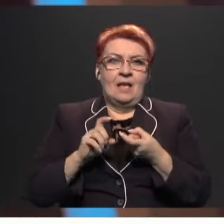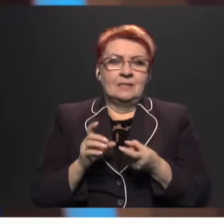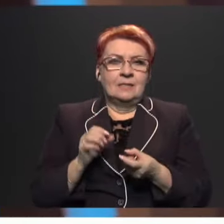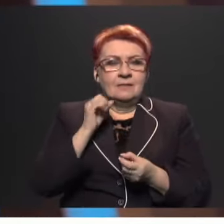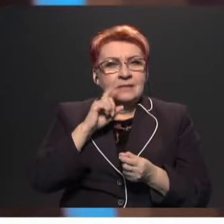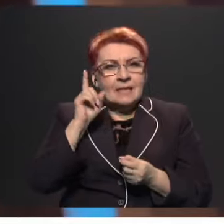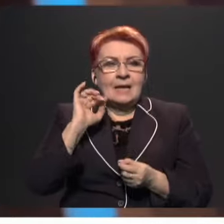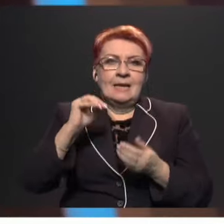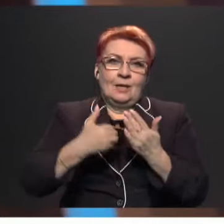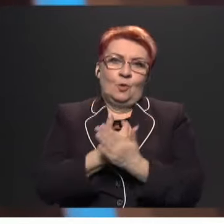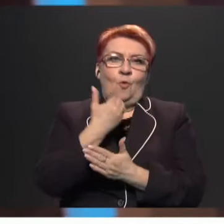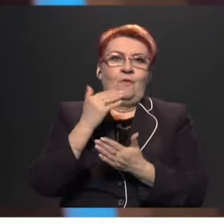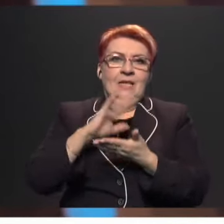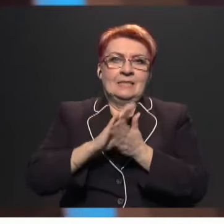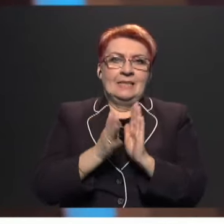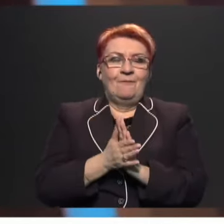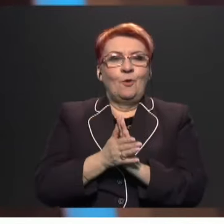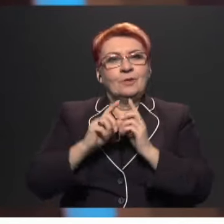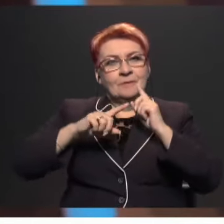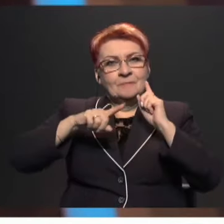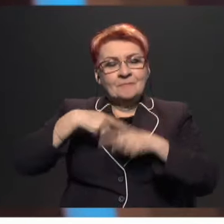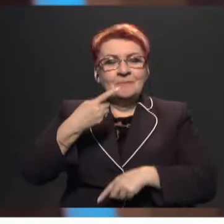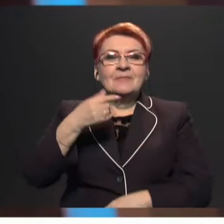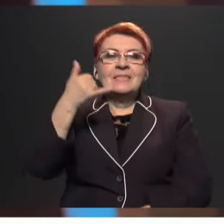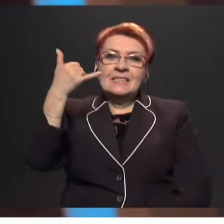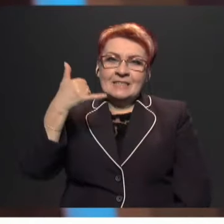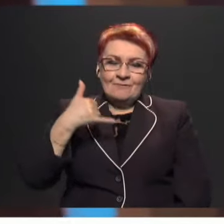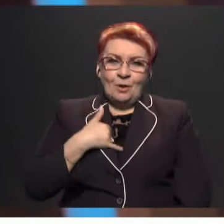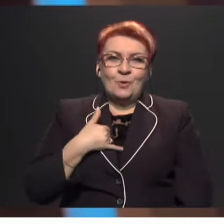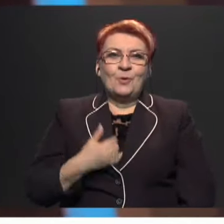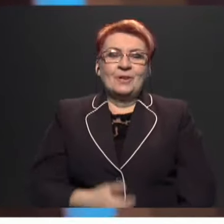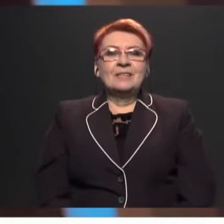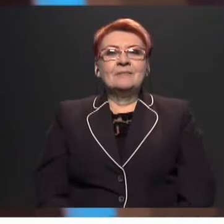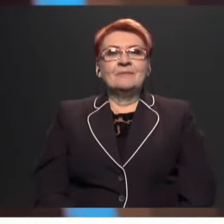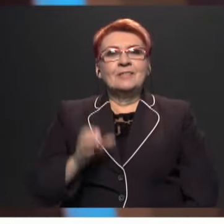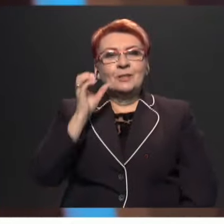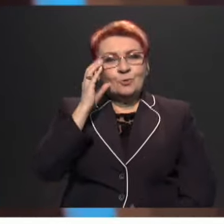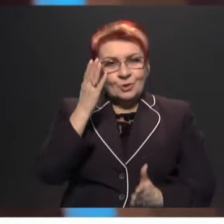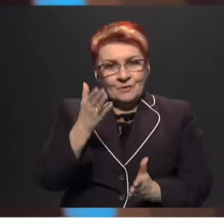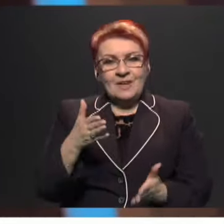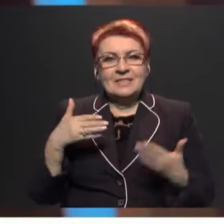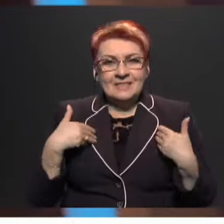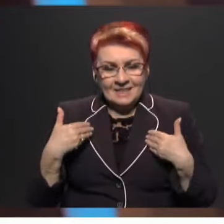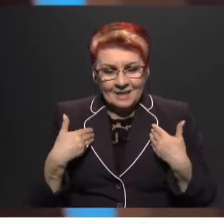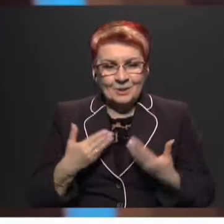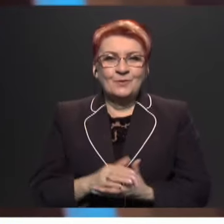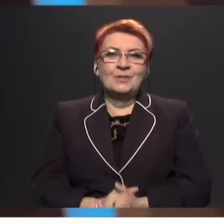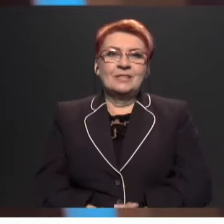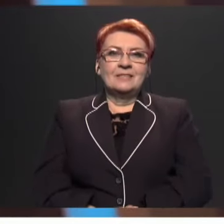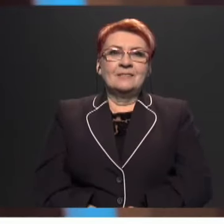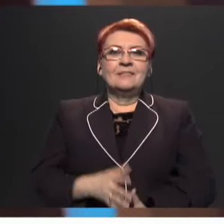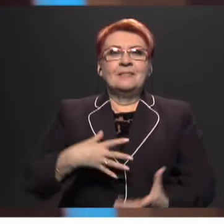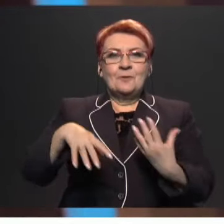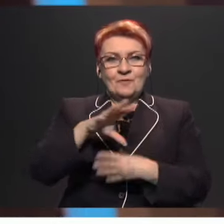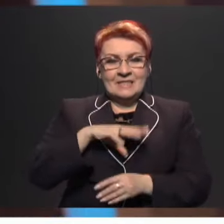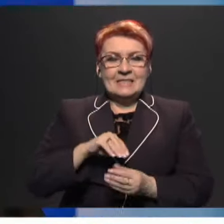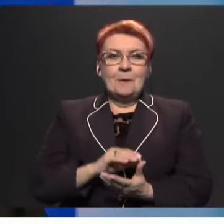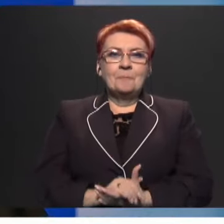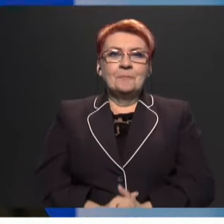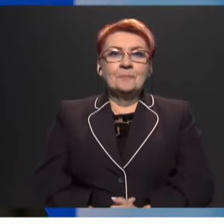такое разъяснение. А у нас есть телефонный звонок. Здравствуйте, мы слушаем вас. Здравствуйте, здравствуйте всем.